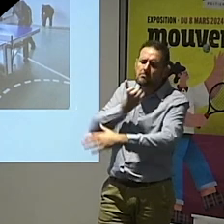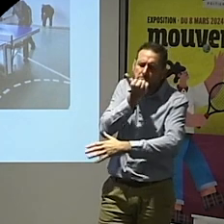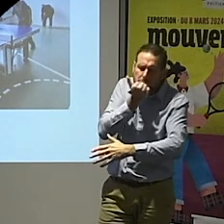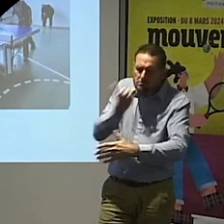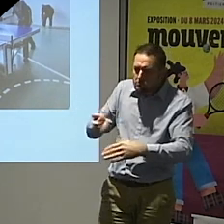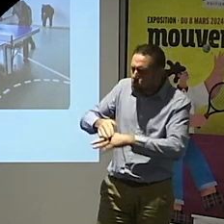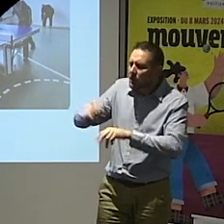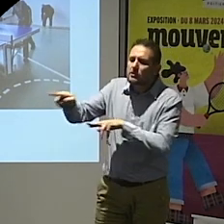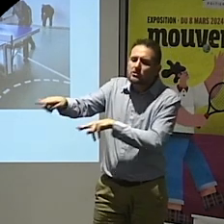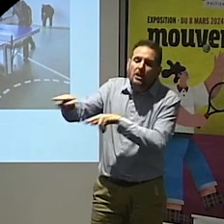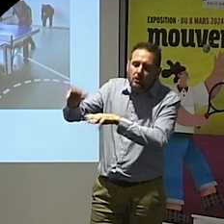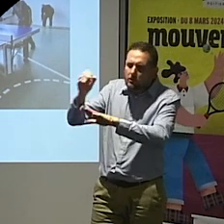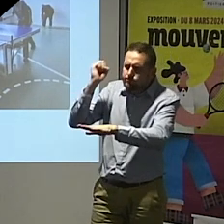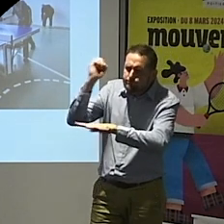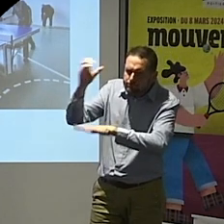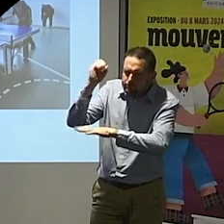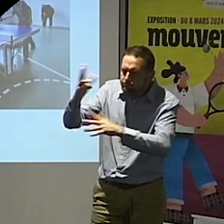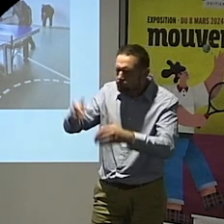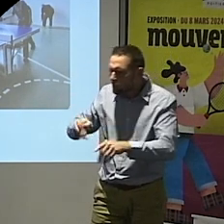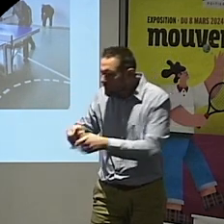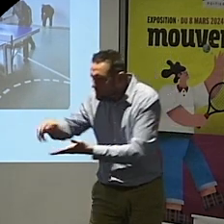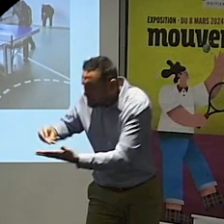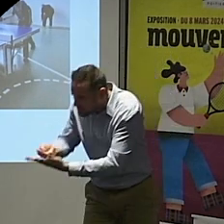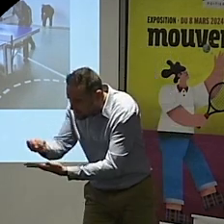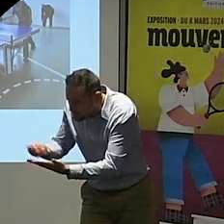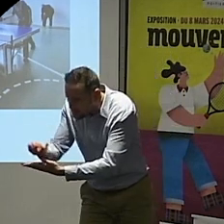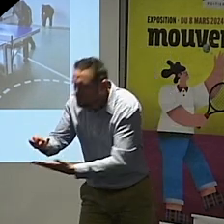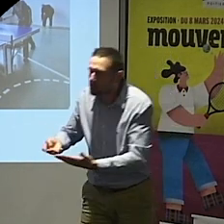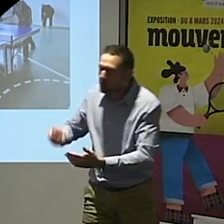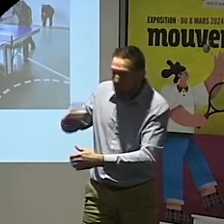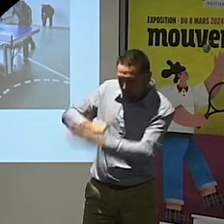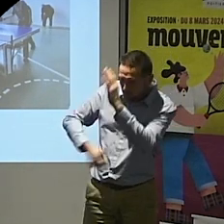environnement imprévisible, inattendu, donc on le restaure bien quelque part. Voilà.